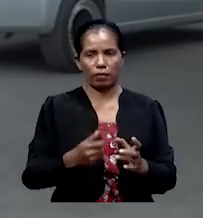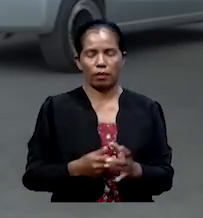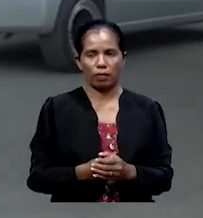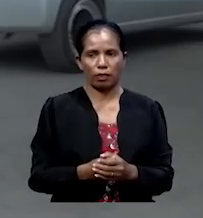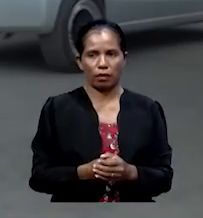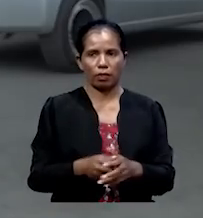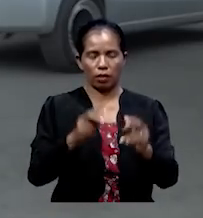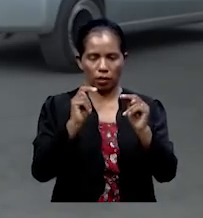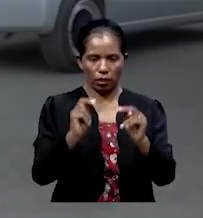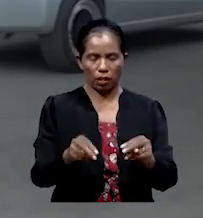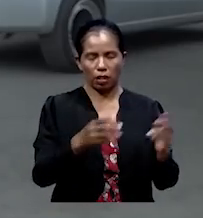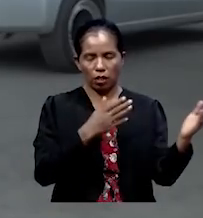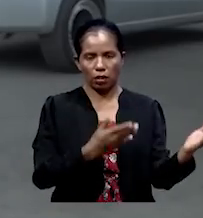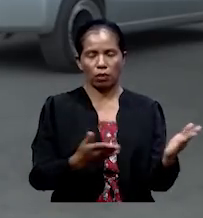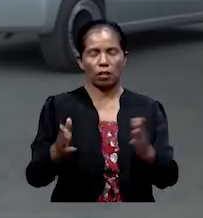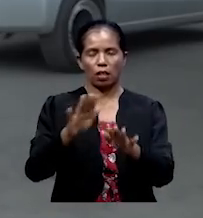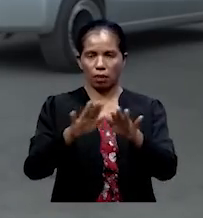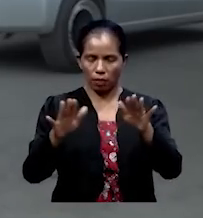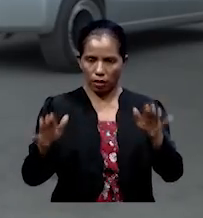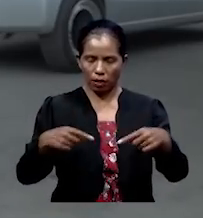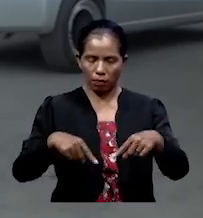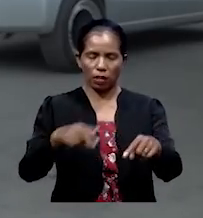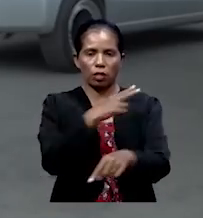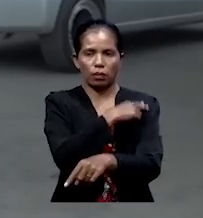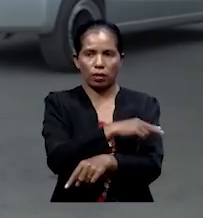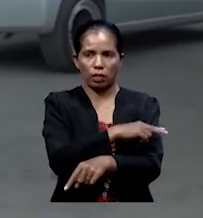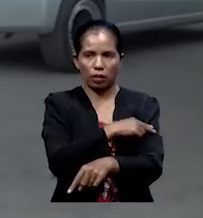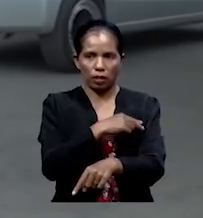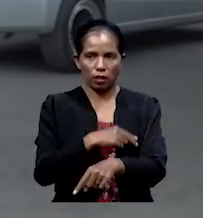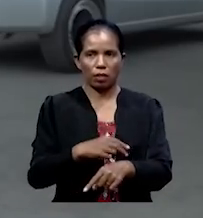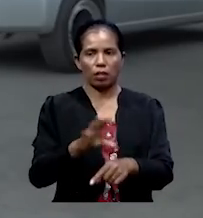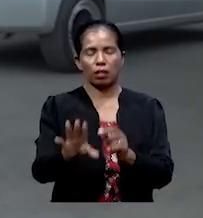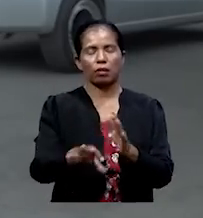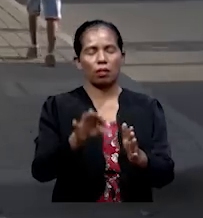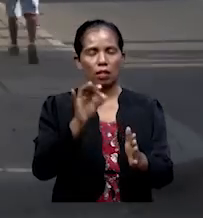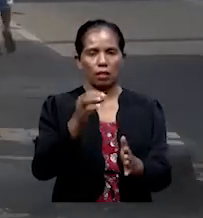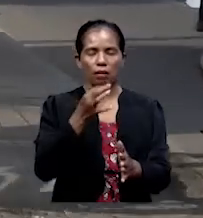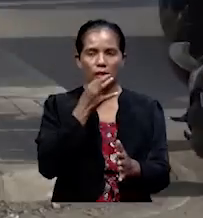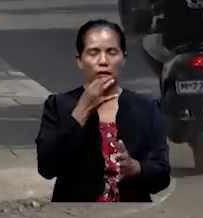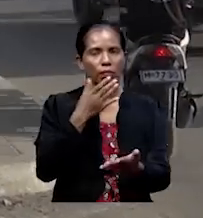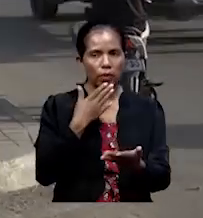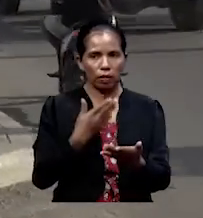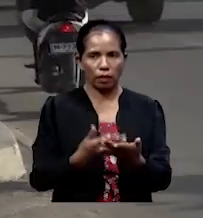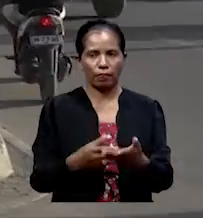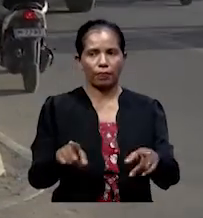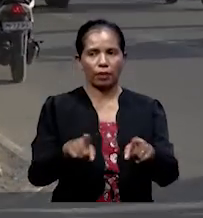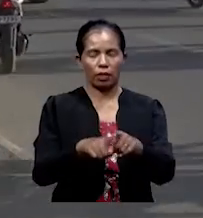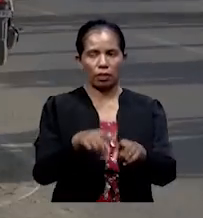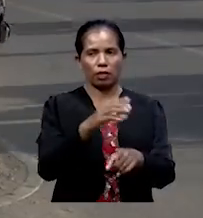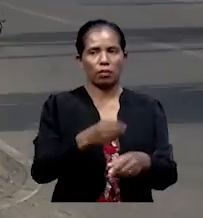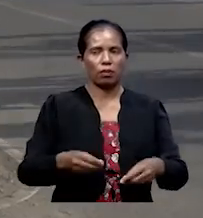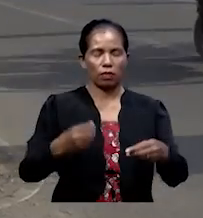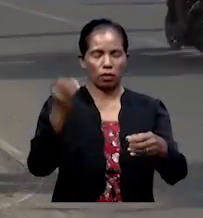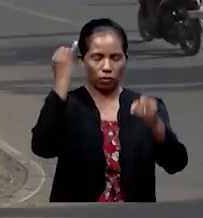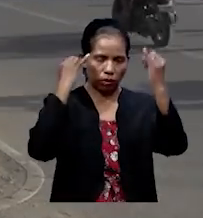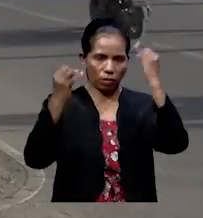Nia tengkilo lebarik ba konsulta. Bodi bele hetan tratamen tratamen tu nebe dia kita. Nudar Saudi sempre foi informação bem